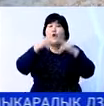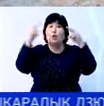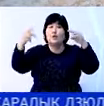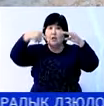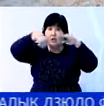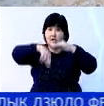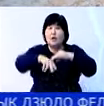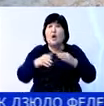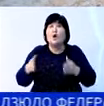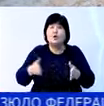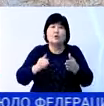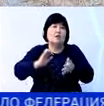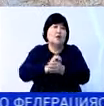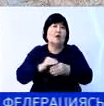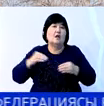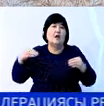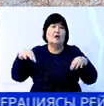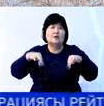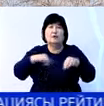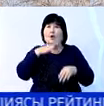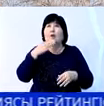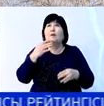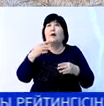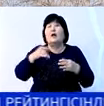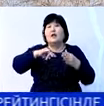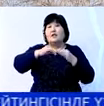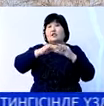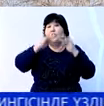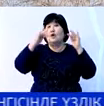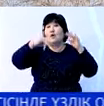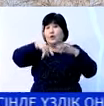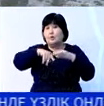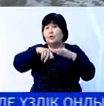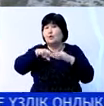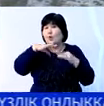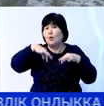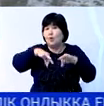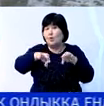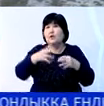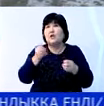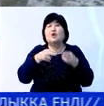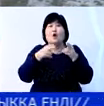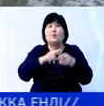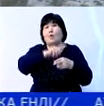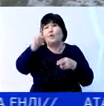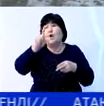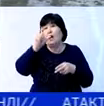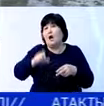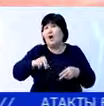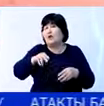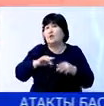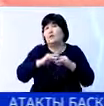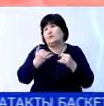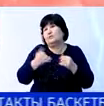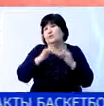өтеді. Жол тар, көлік көп. Тез көпірден өту қиын. Көп көліктер өтеді, және пойыздар өтеді. Адам өтетін көпір